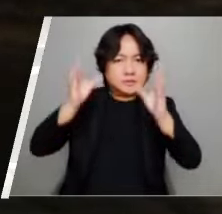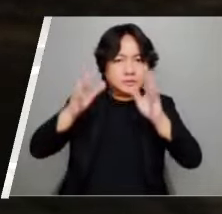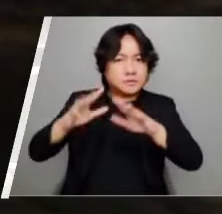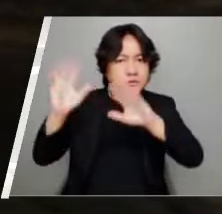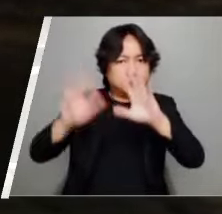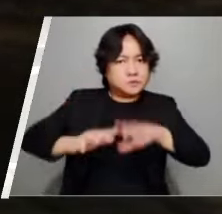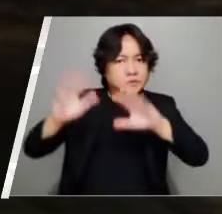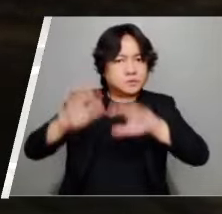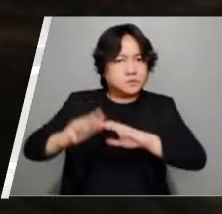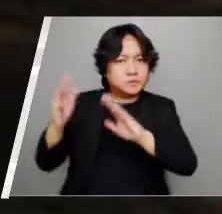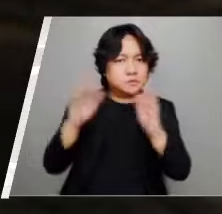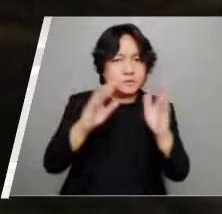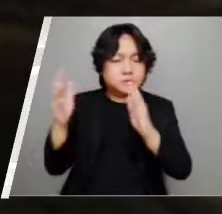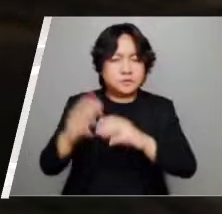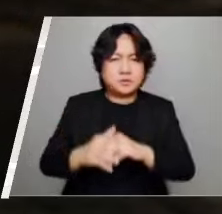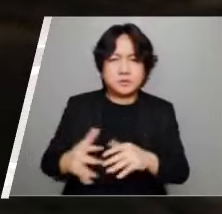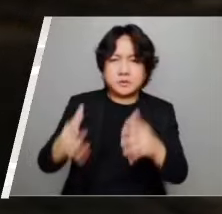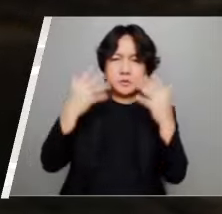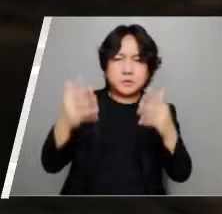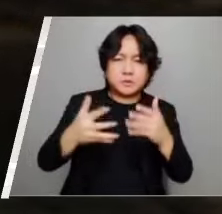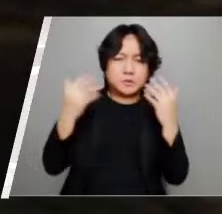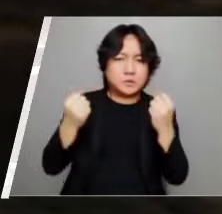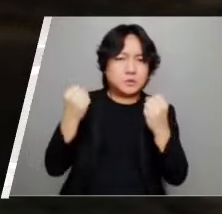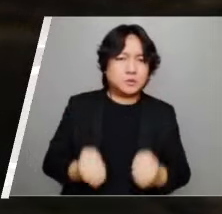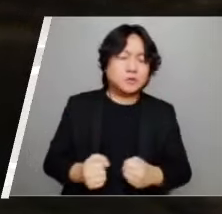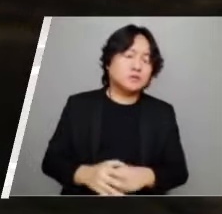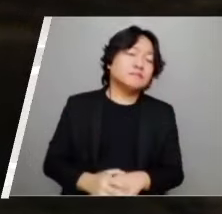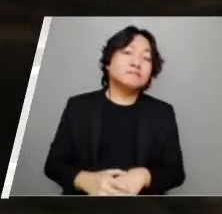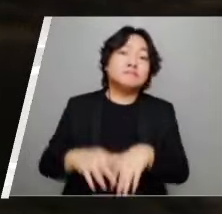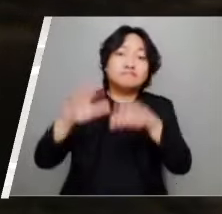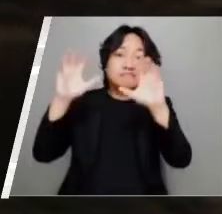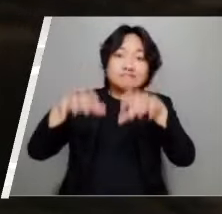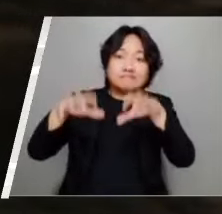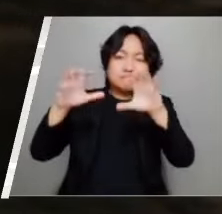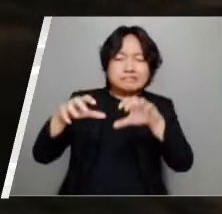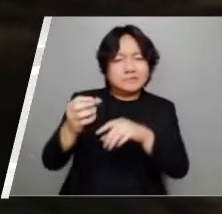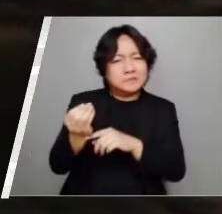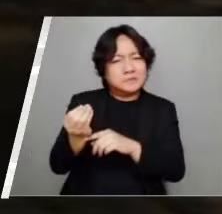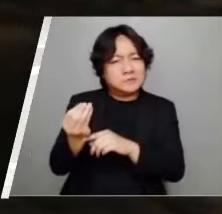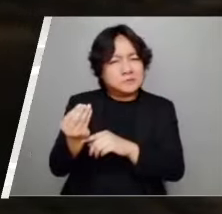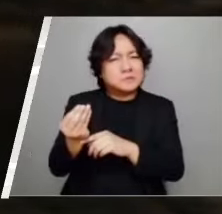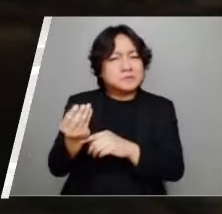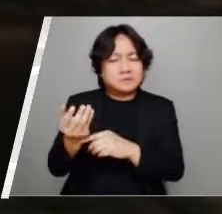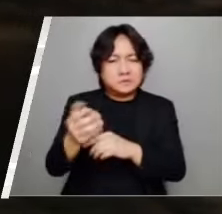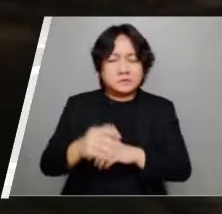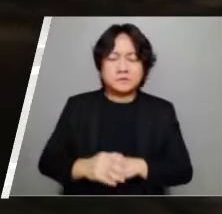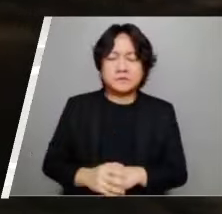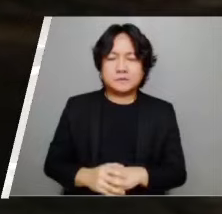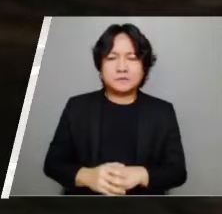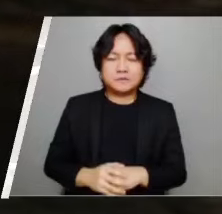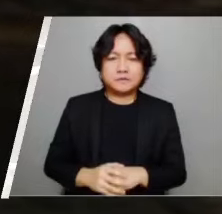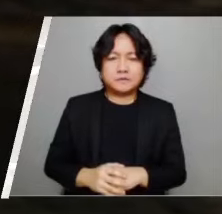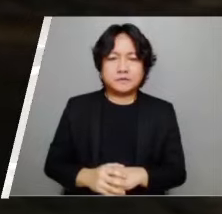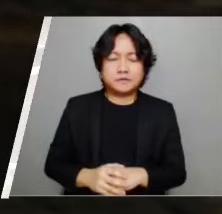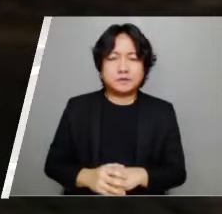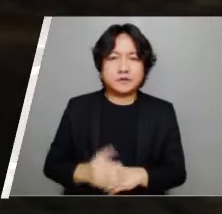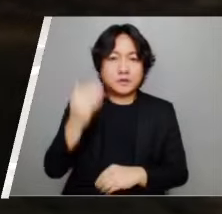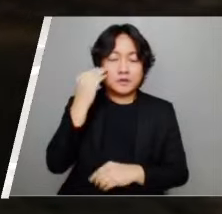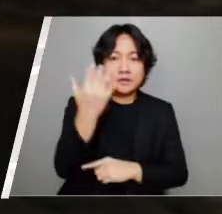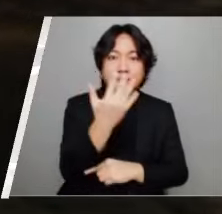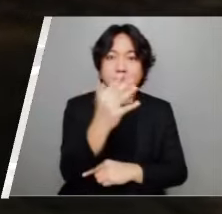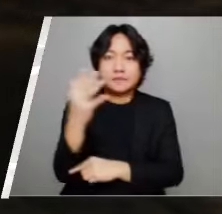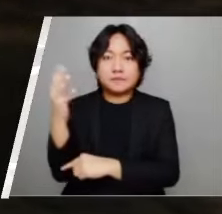kanina. Yung ulan hindi po ganun kalakas. Humamba lang na po sa kalsada yung mga putol na sanga. May mga napatid na rin po